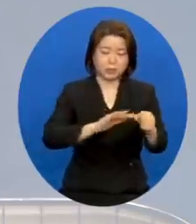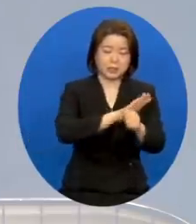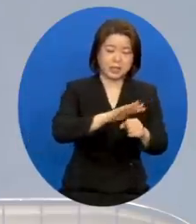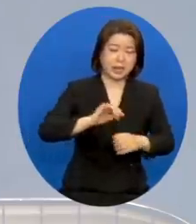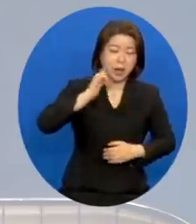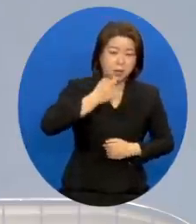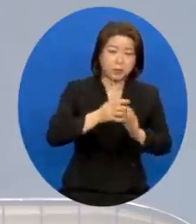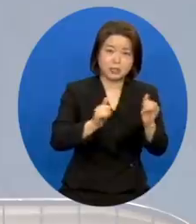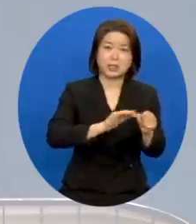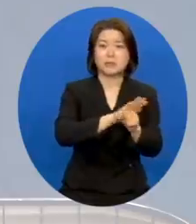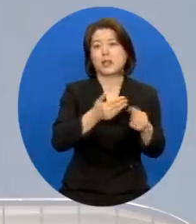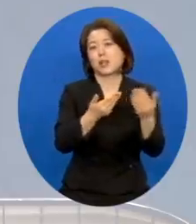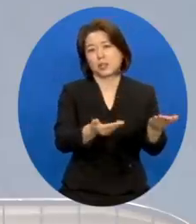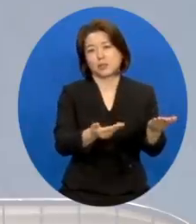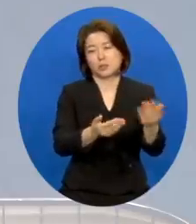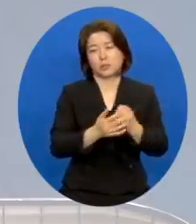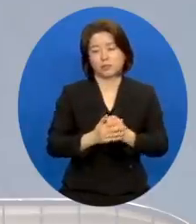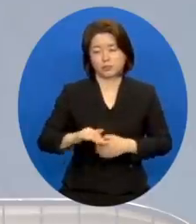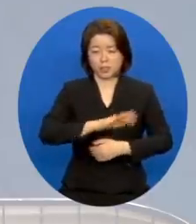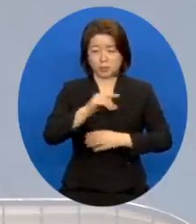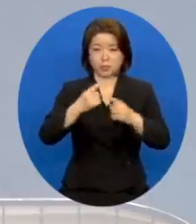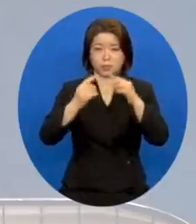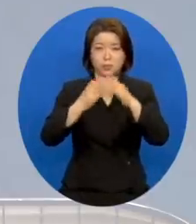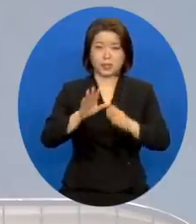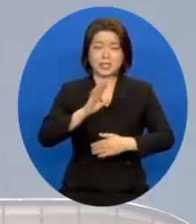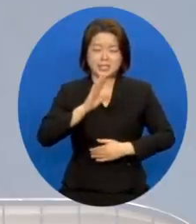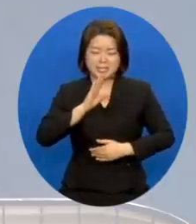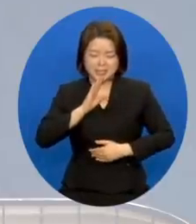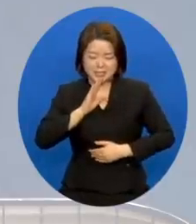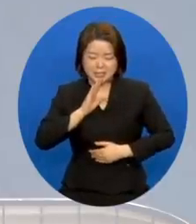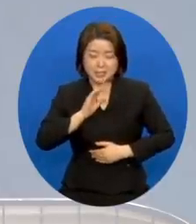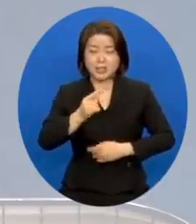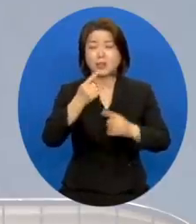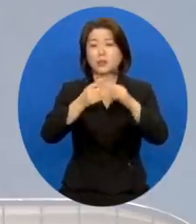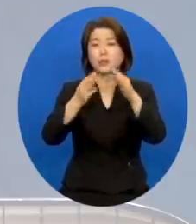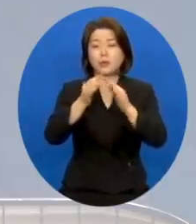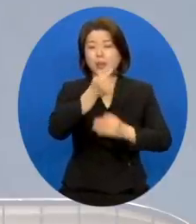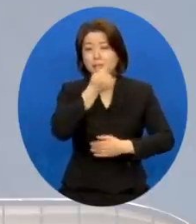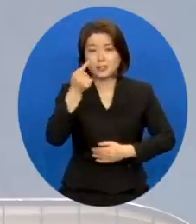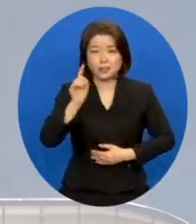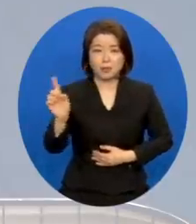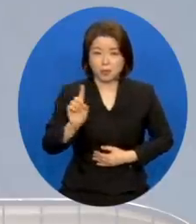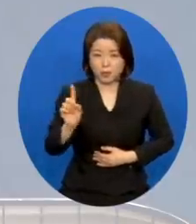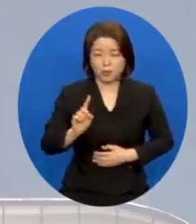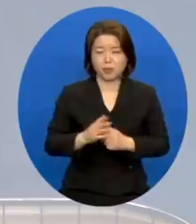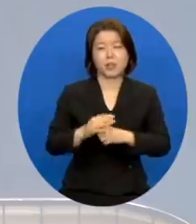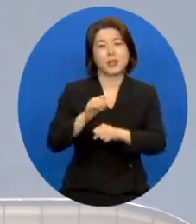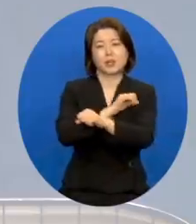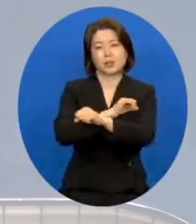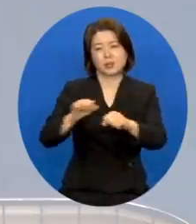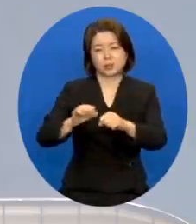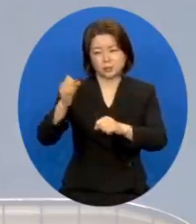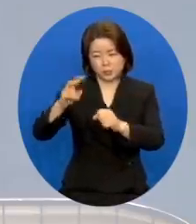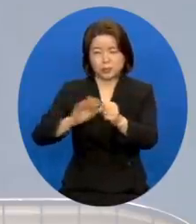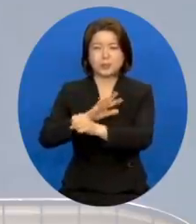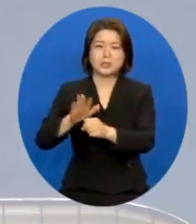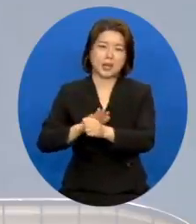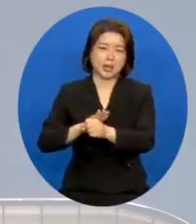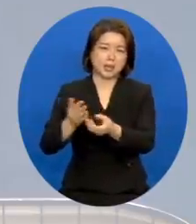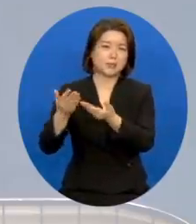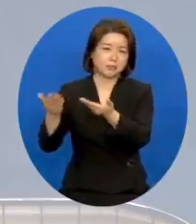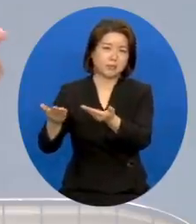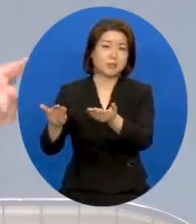사랑하는 우리 교회가 진정한 교회 라는 증거 용서와 사랑 해요